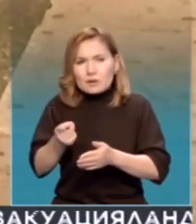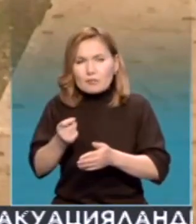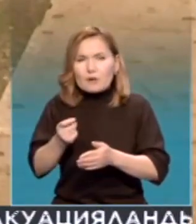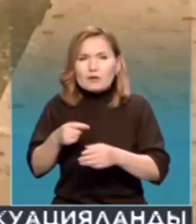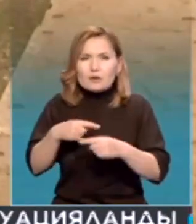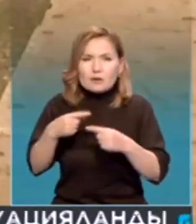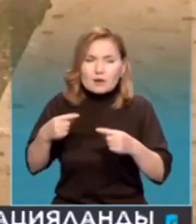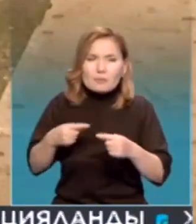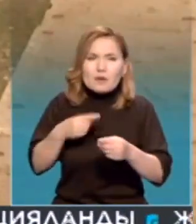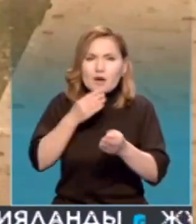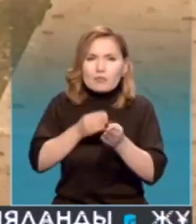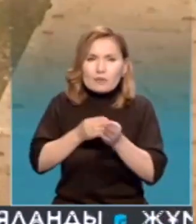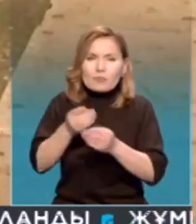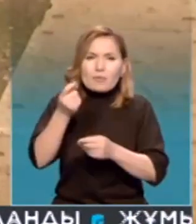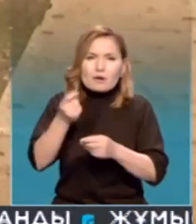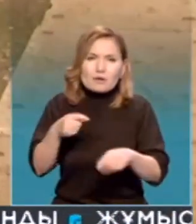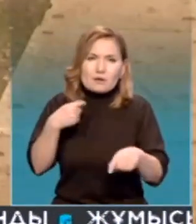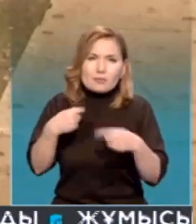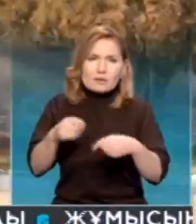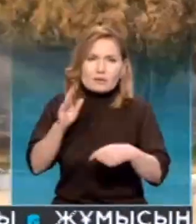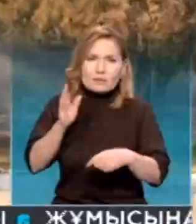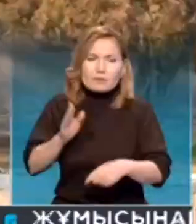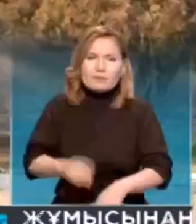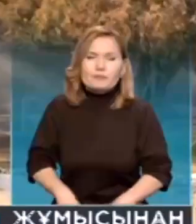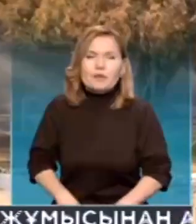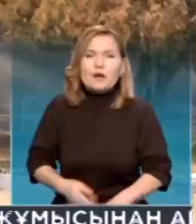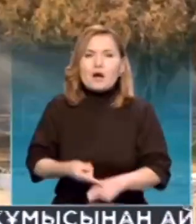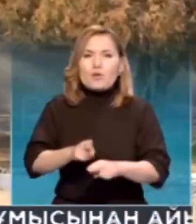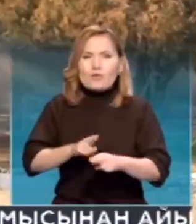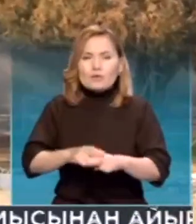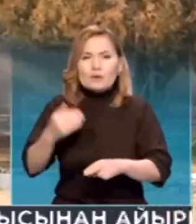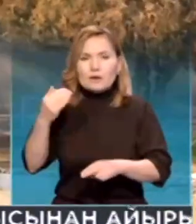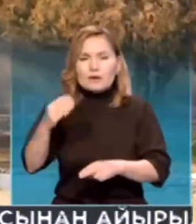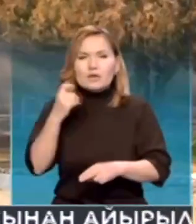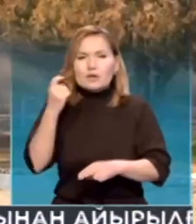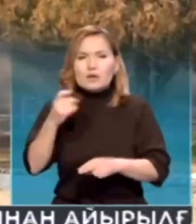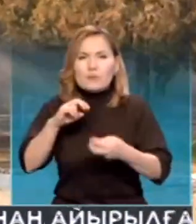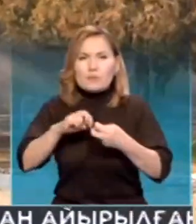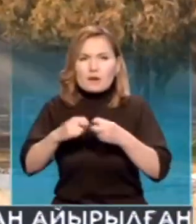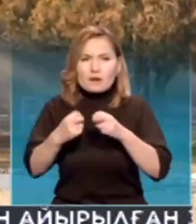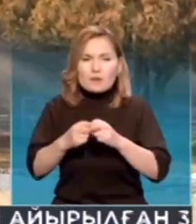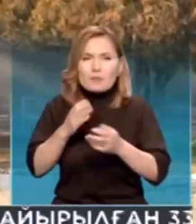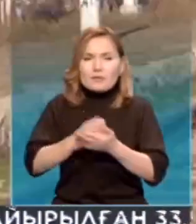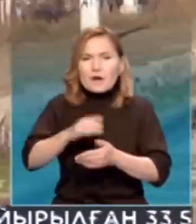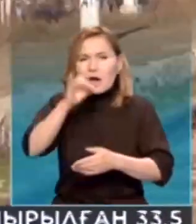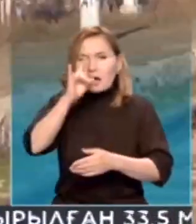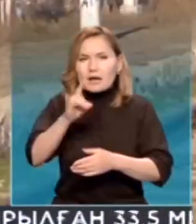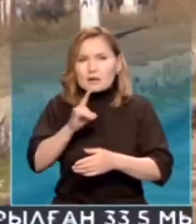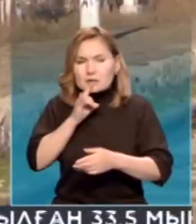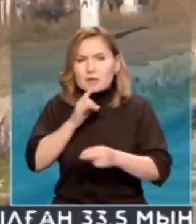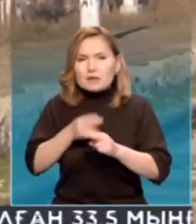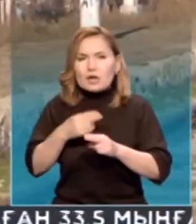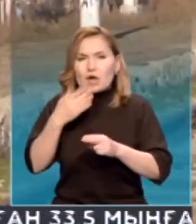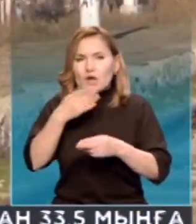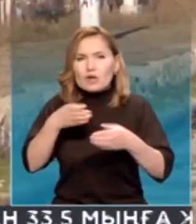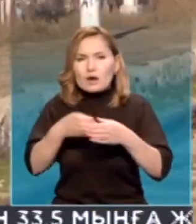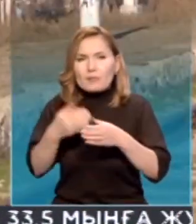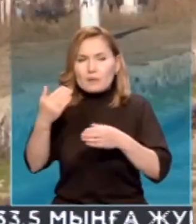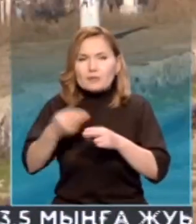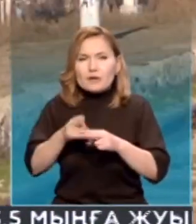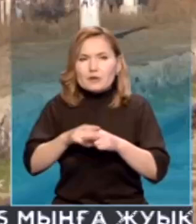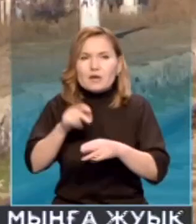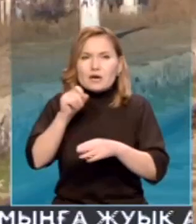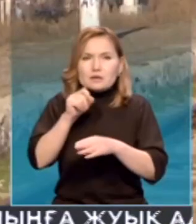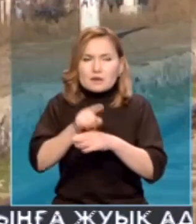бағасына, жолдың бағасы аз қосылатын тұғын. Түстіктегі шаруаларды мазалаған мәселемен Қазақстан темір жолы ұлттық компаниясына